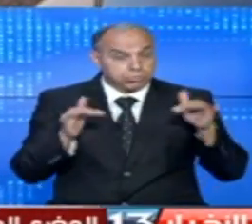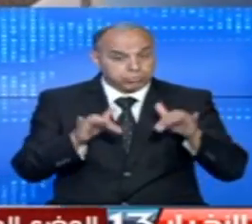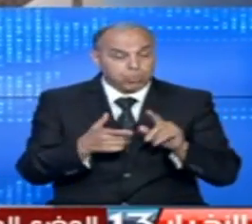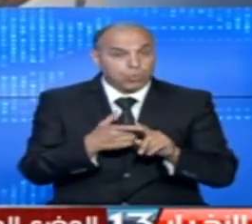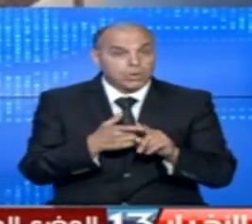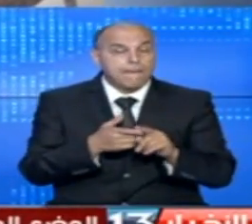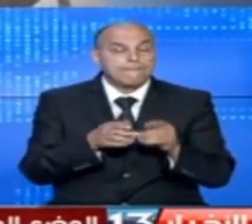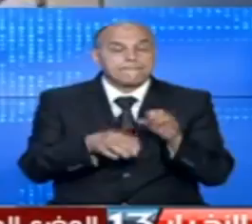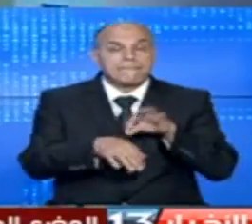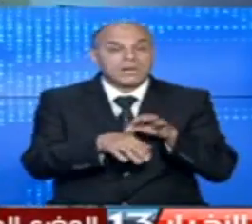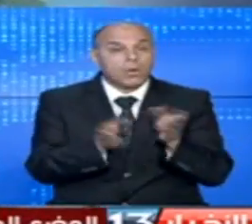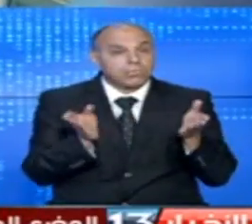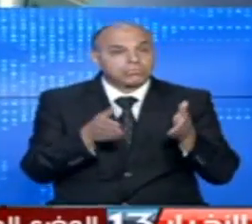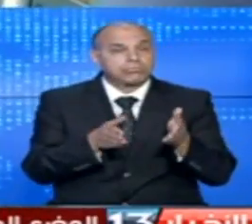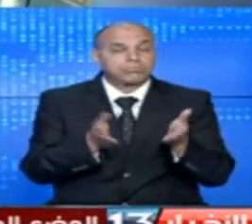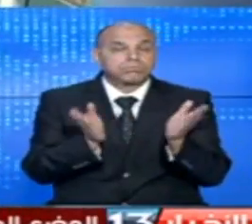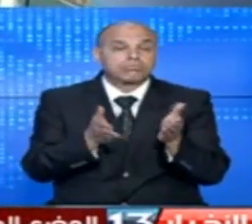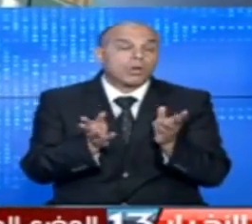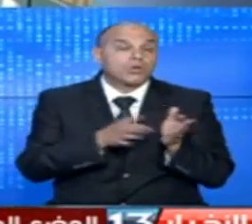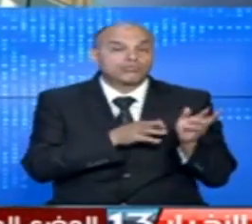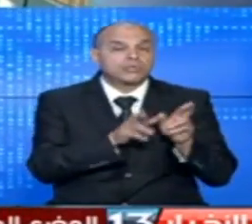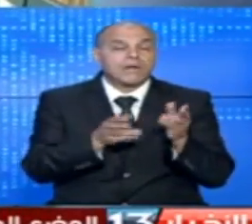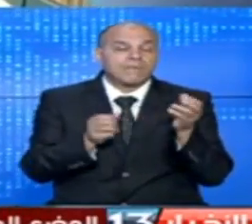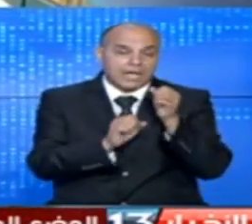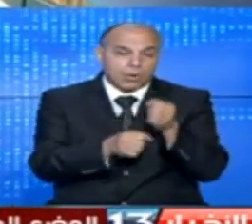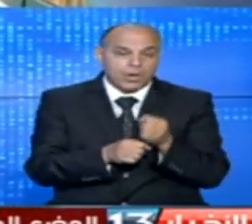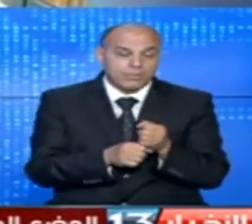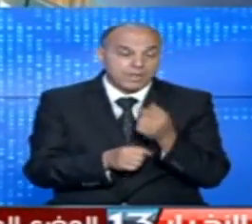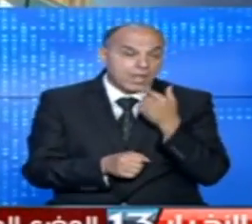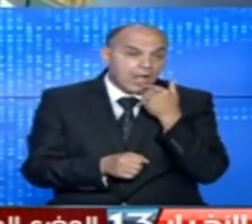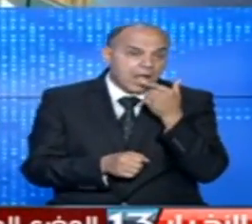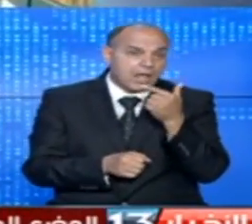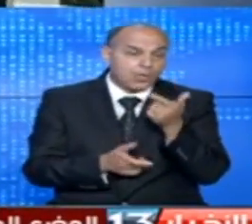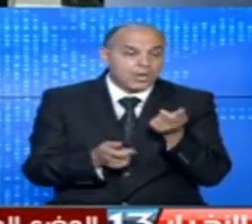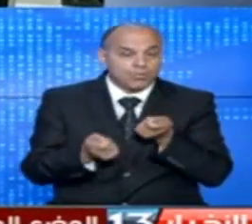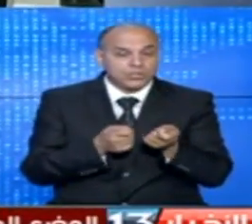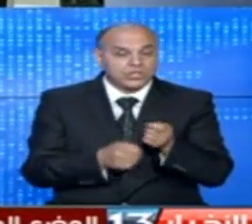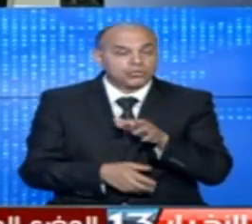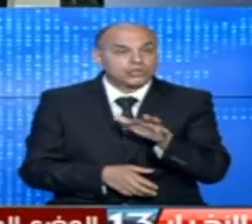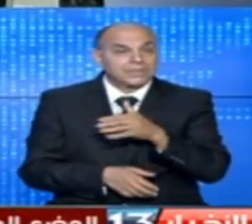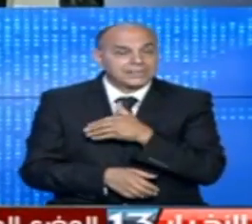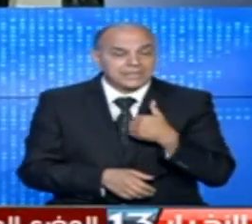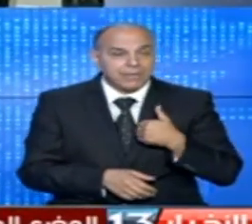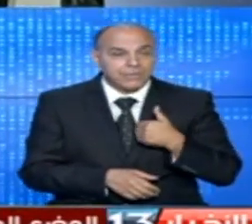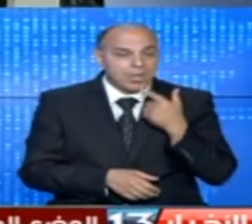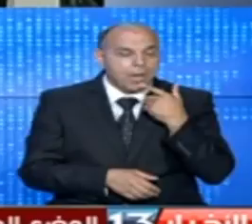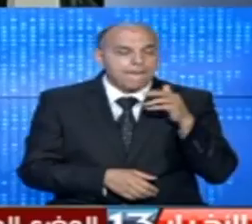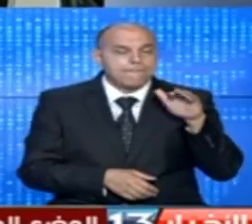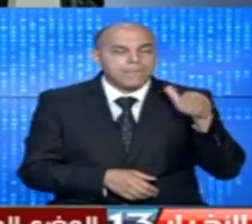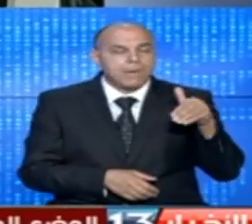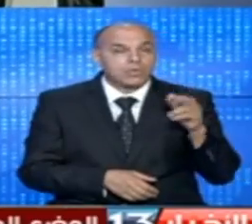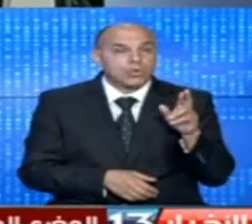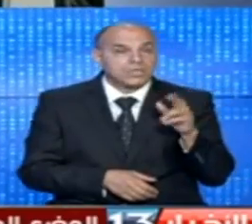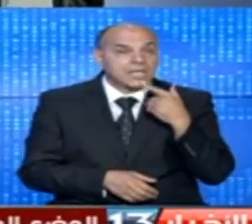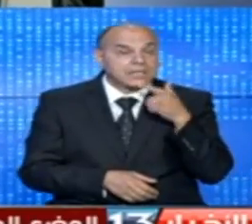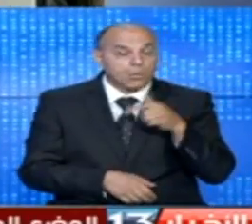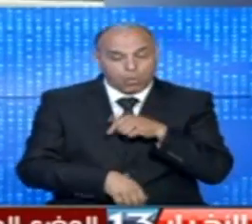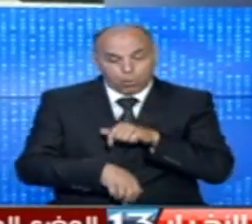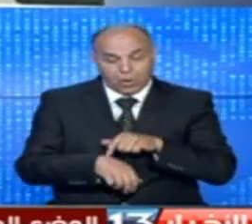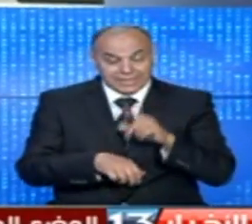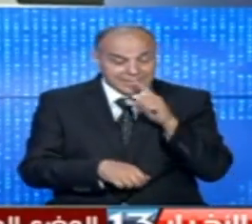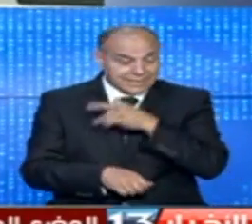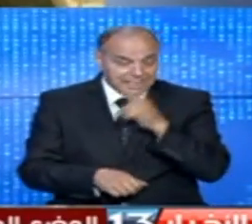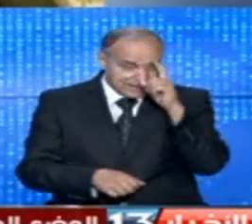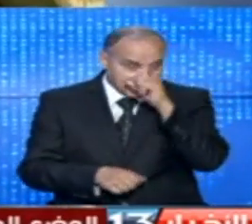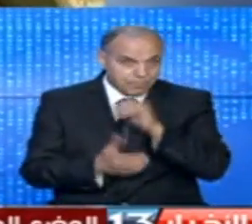الكبير للمرضى على المؤسسات الاستشفائية بالقيروان. هكذا وصف المدير الجهوي للصحة محمد رويس الحالة الصحية